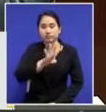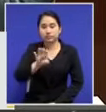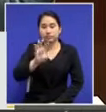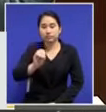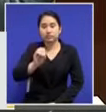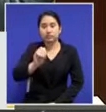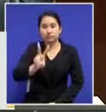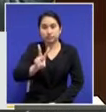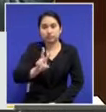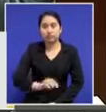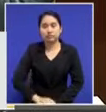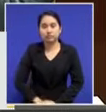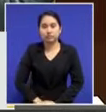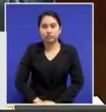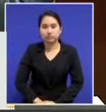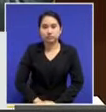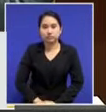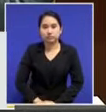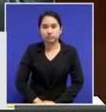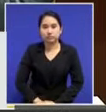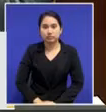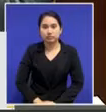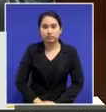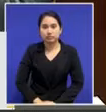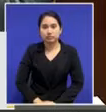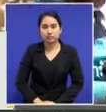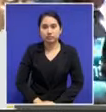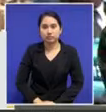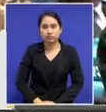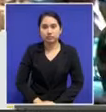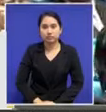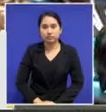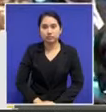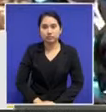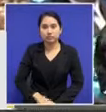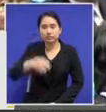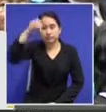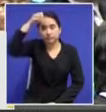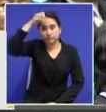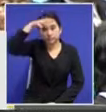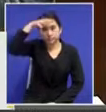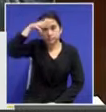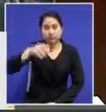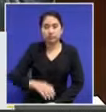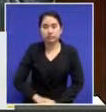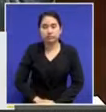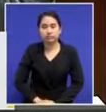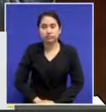452นางสาวละอองติยะไพรัตน ์นายธนาธรจึงรุ่งเรืองกิจค่ะ